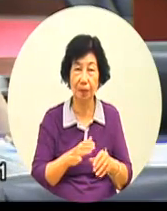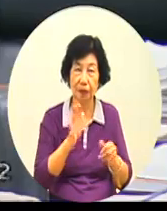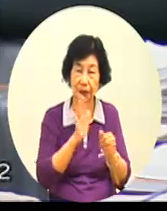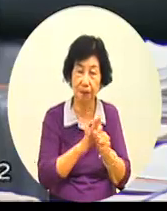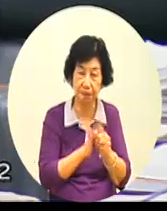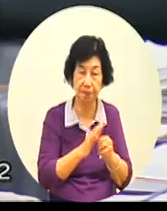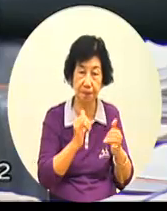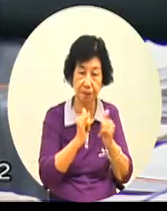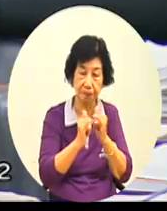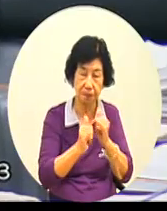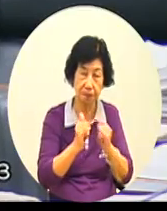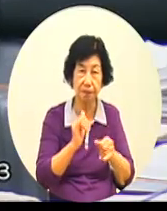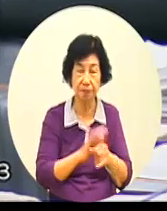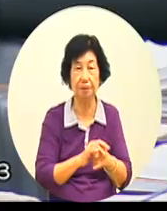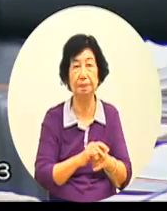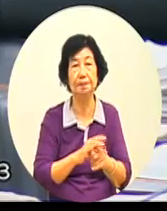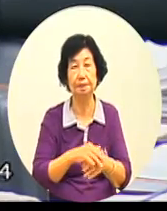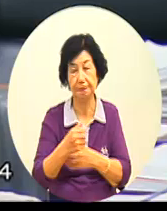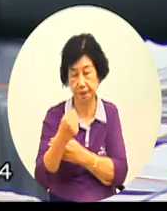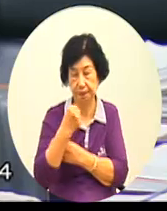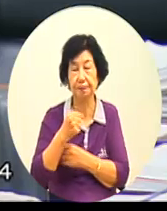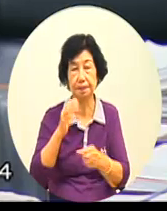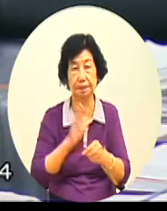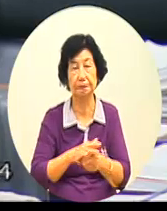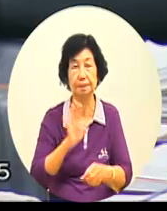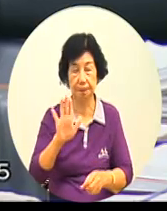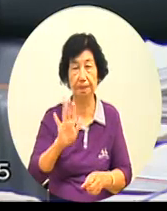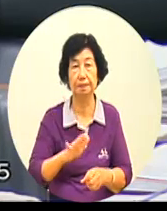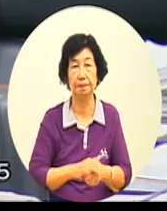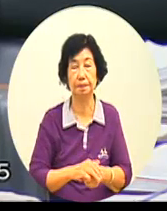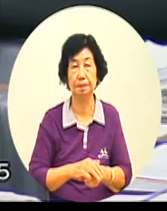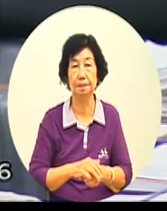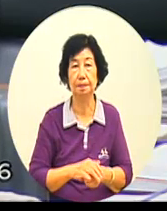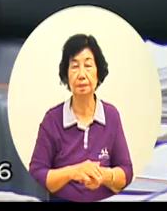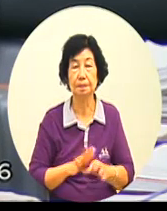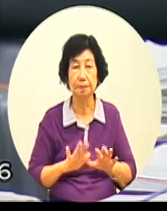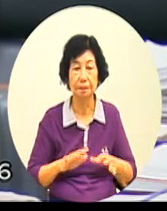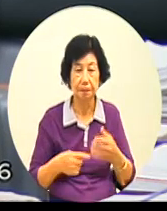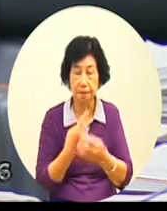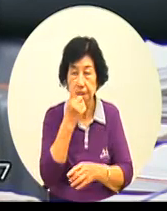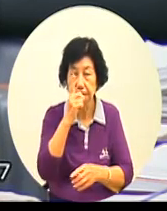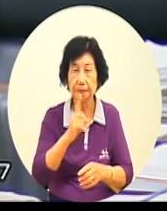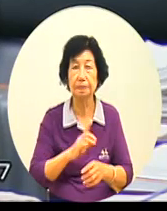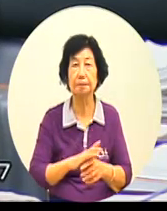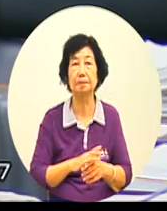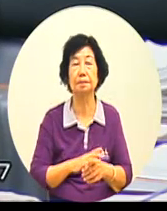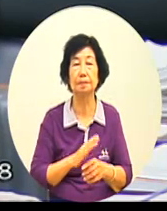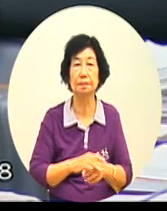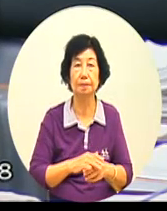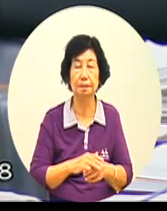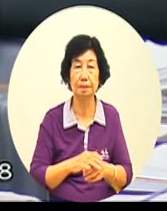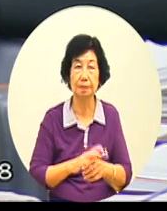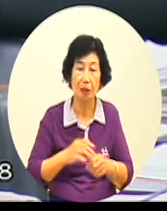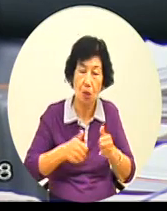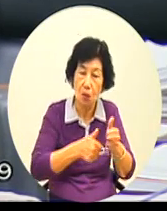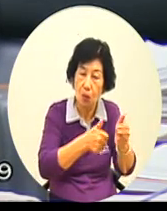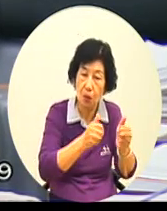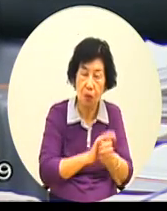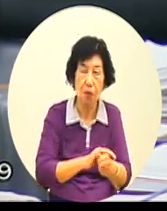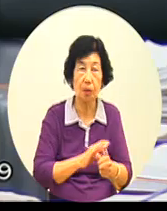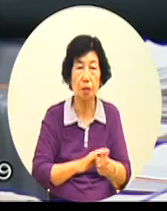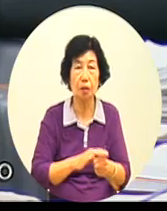不要让单身这样的一个族群呢，可能只是在追求一个新鲜的名词，或者是